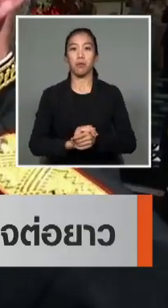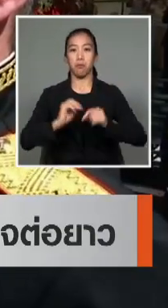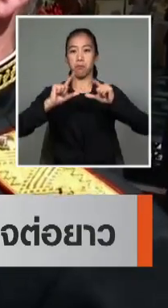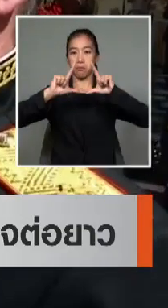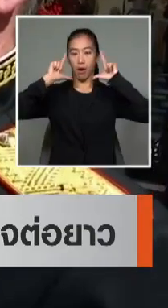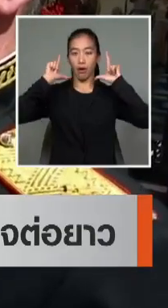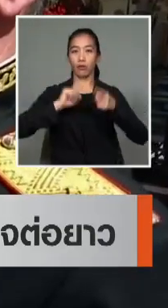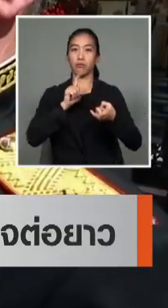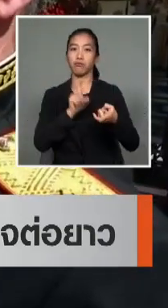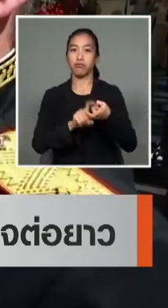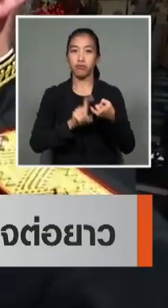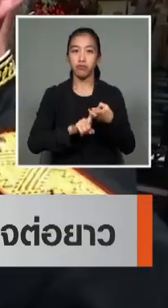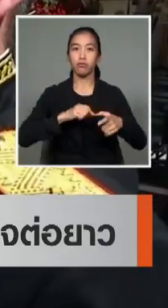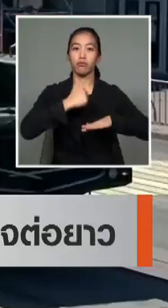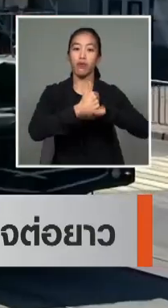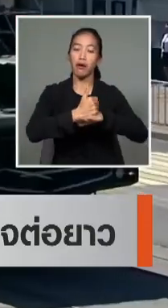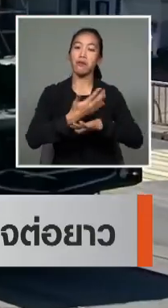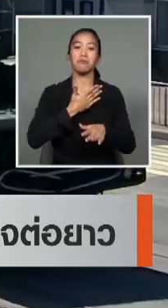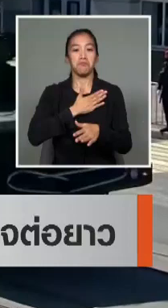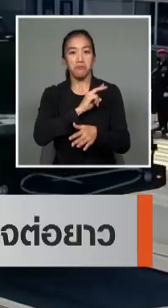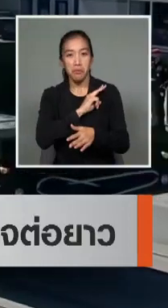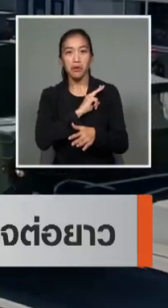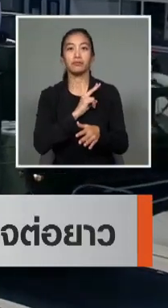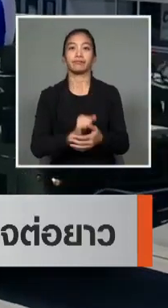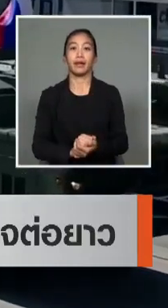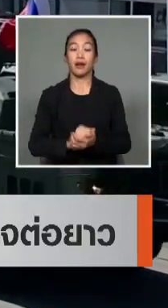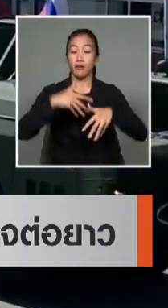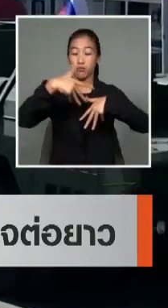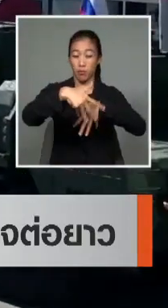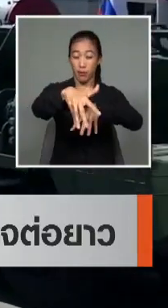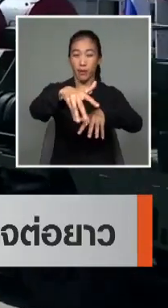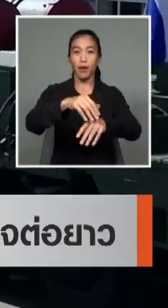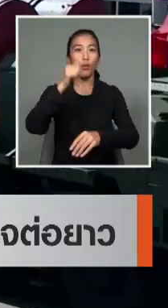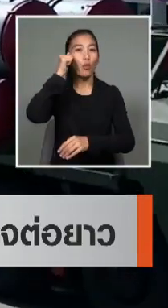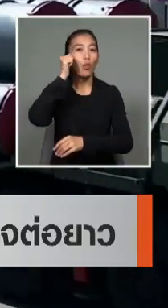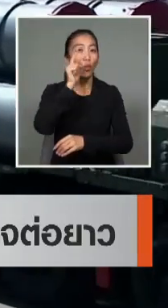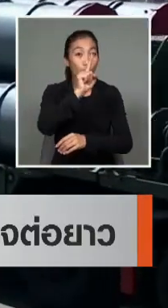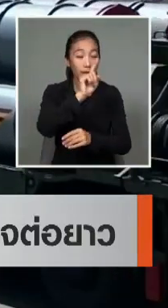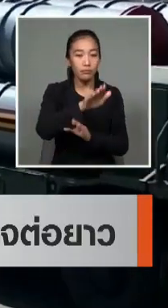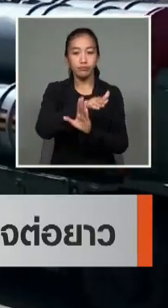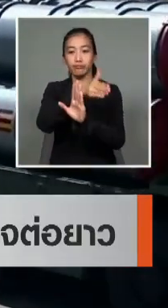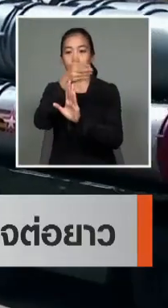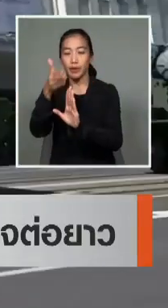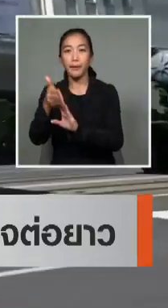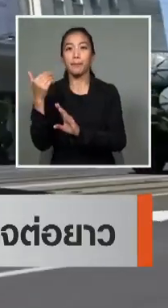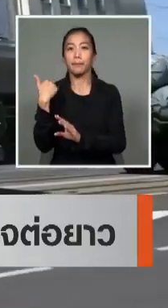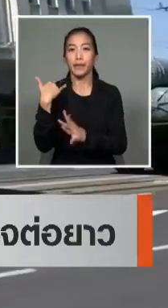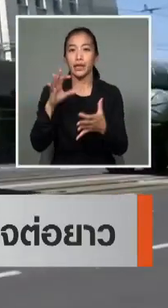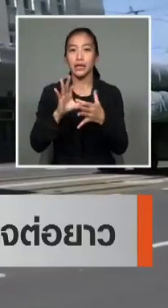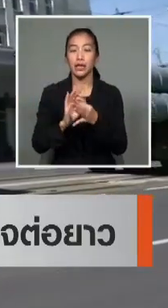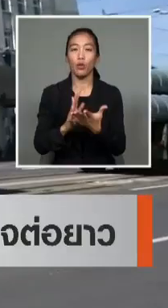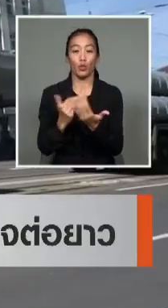รัสเซียด้วยค่ะแต่ทีนี้การสวนสนามก็มีขึ้น1วันก่อนหน้าที่จะมีการเปิดลงประชามติครั้งสำคัญซึ่งเ